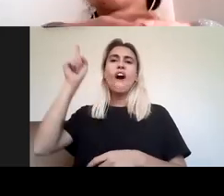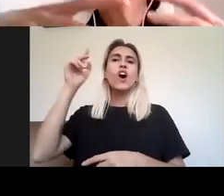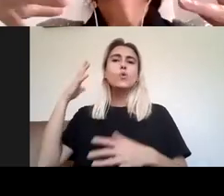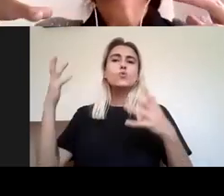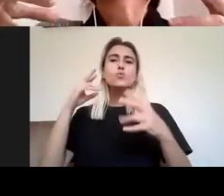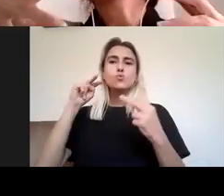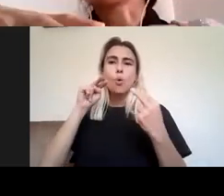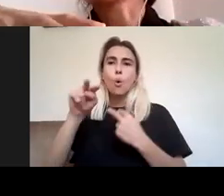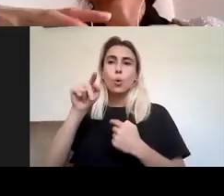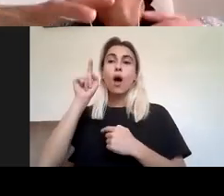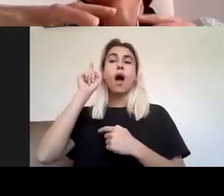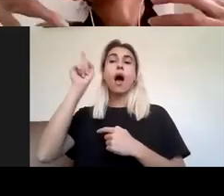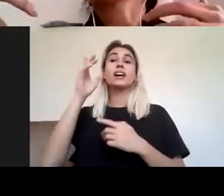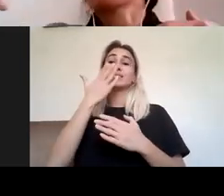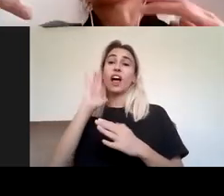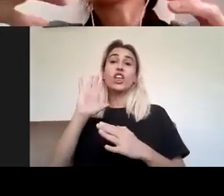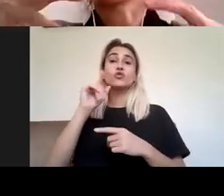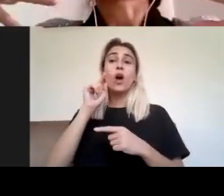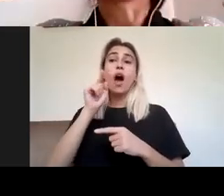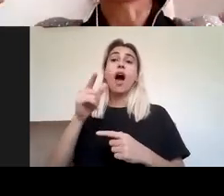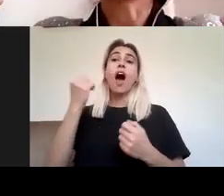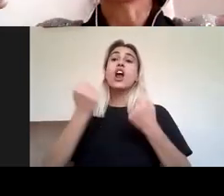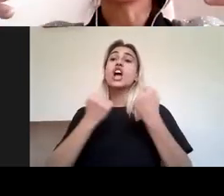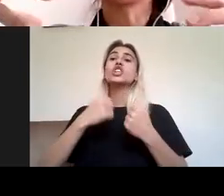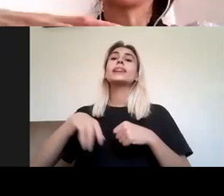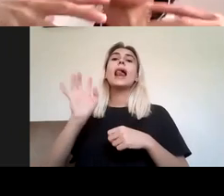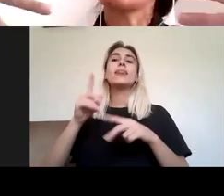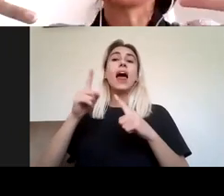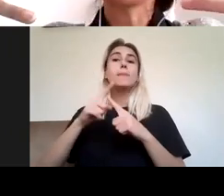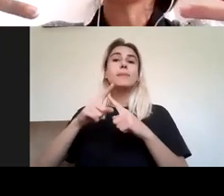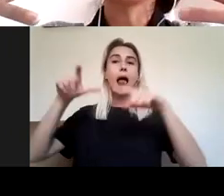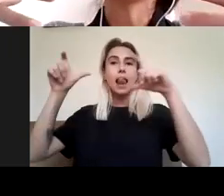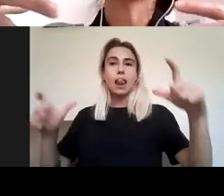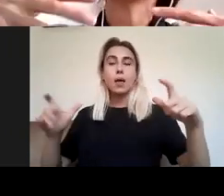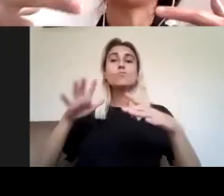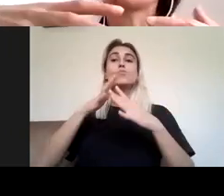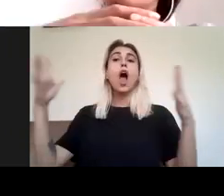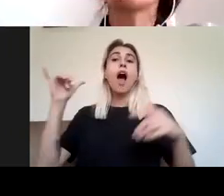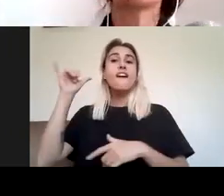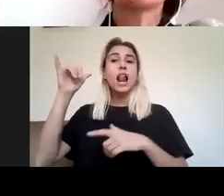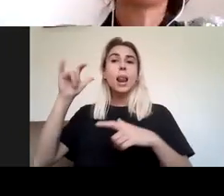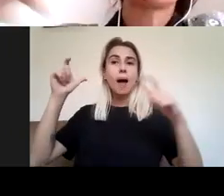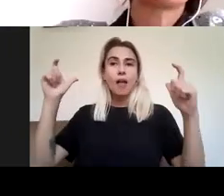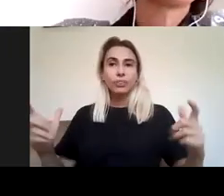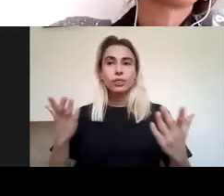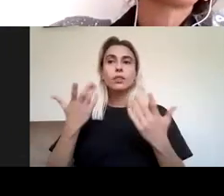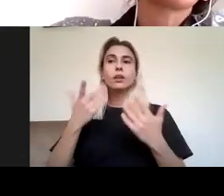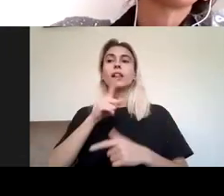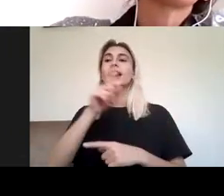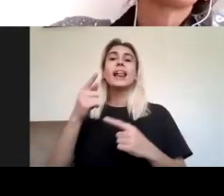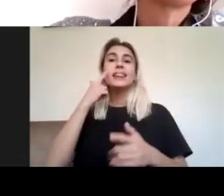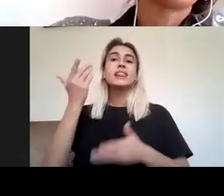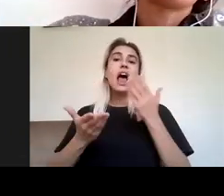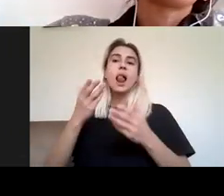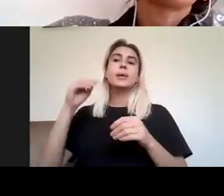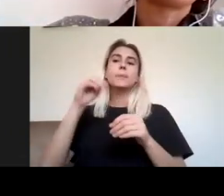ve havayolu bu arada sadece işin araç boyutu yok. Terminaller boyutu, büyük havalimanları boyutuyla beraber bir değerlendirmeye tabi